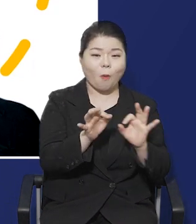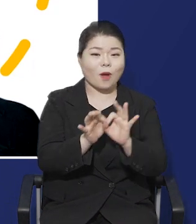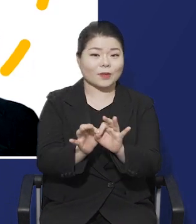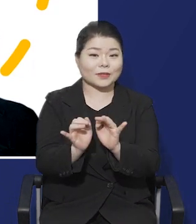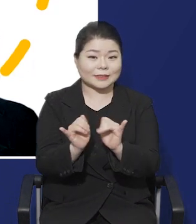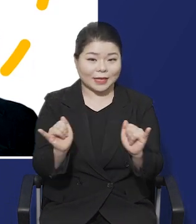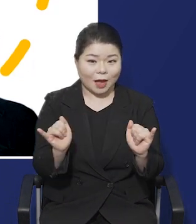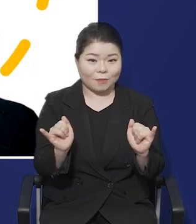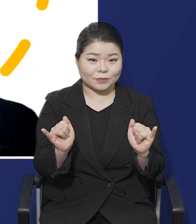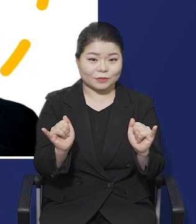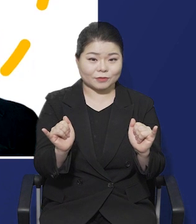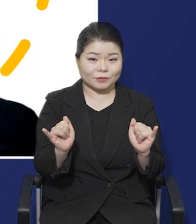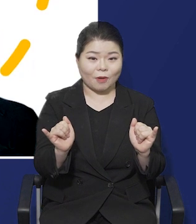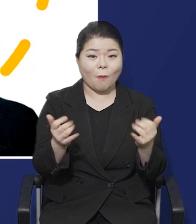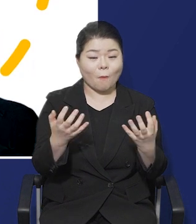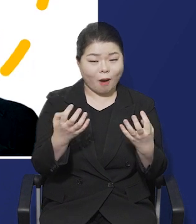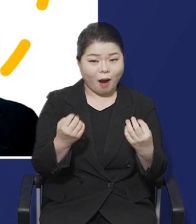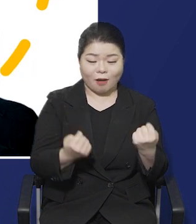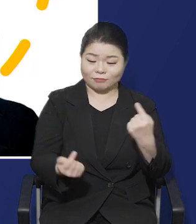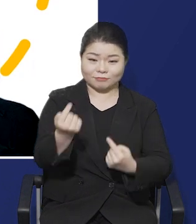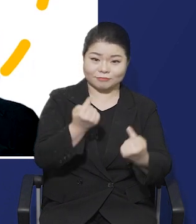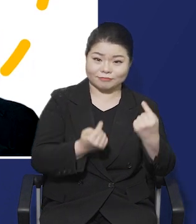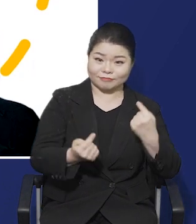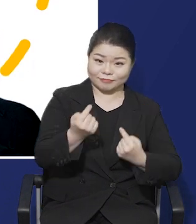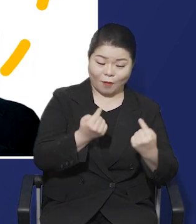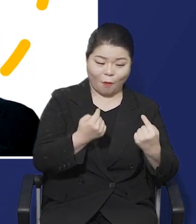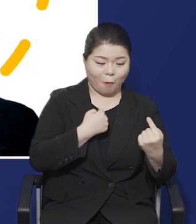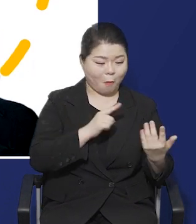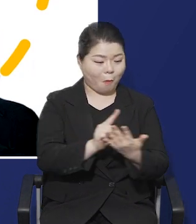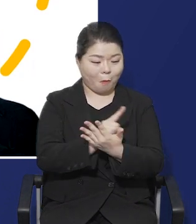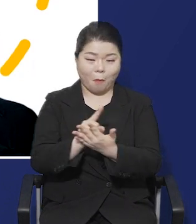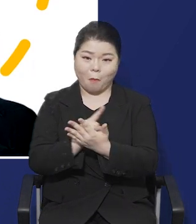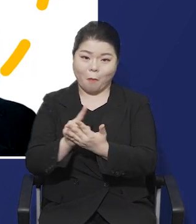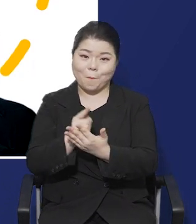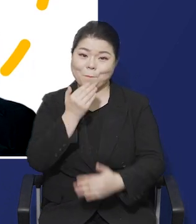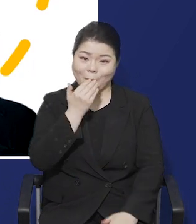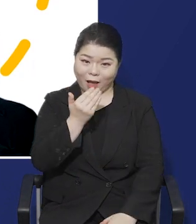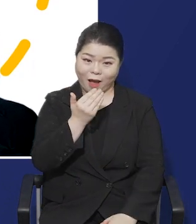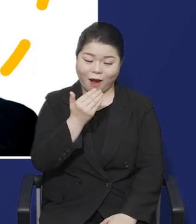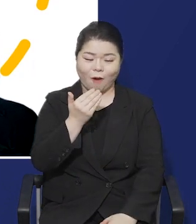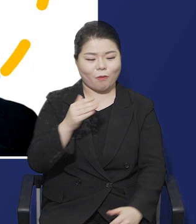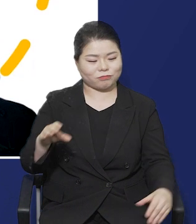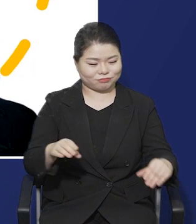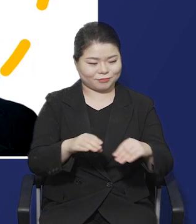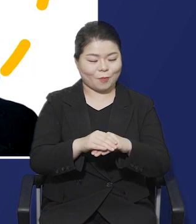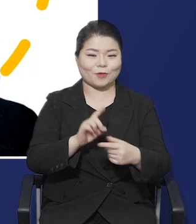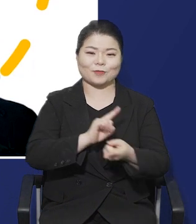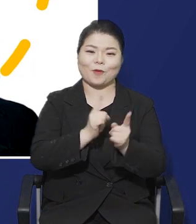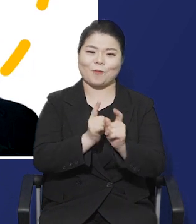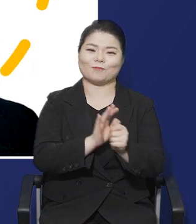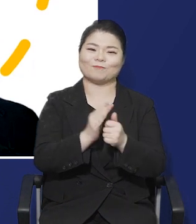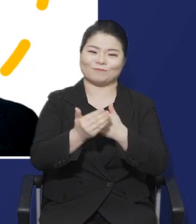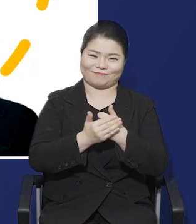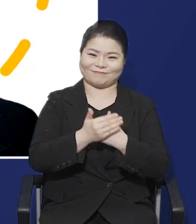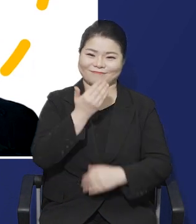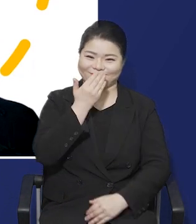관련된 스테이크 홀더 등 다양한 사람들을 만나고 거기서 집중적인 협력을 서로 간에 가질